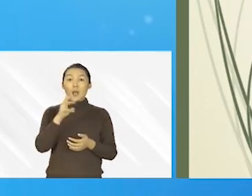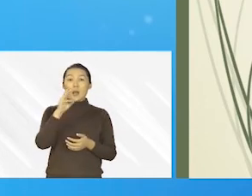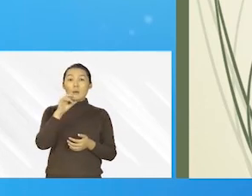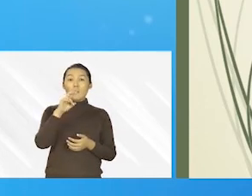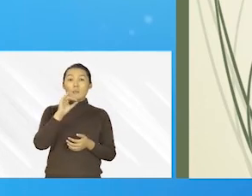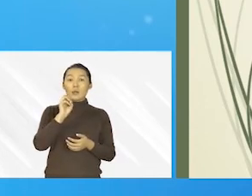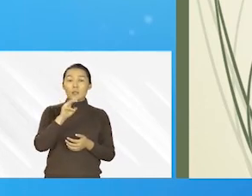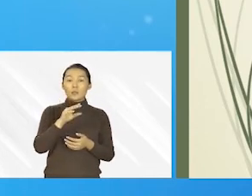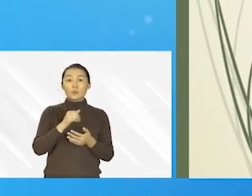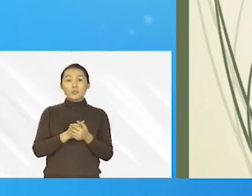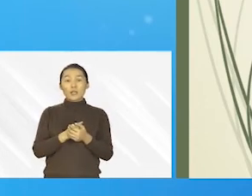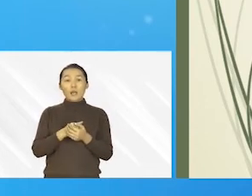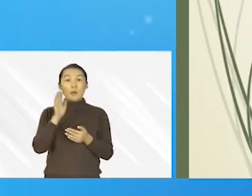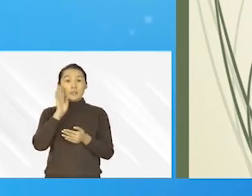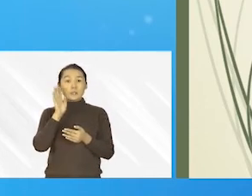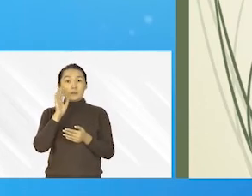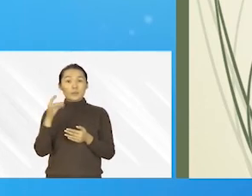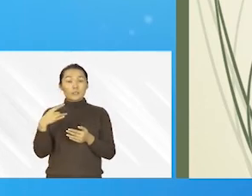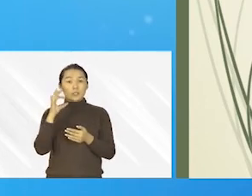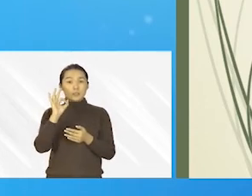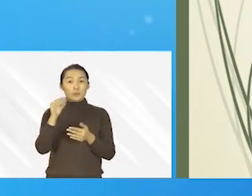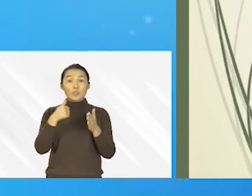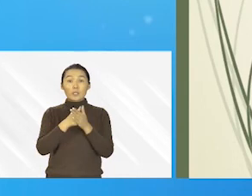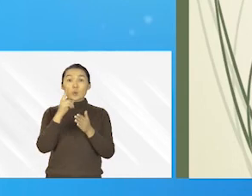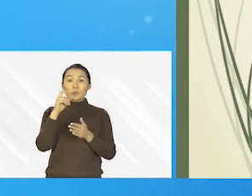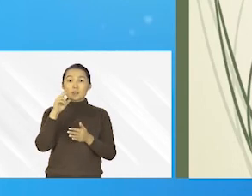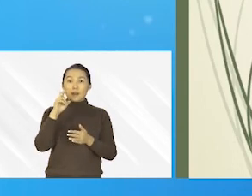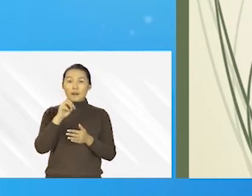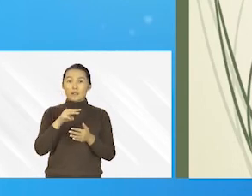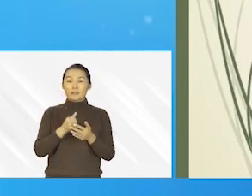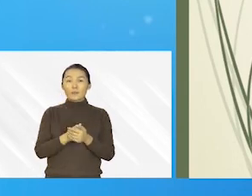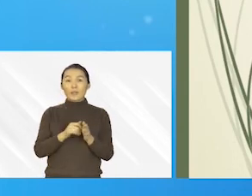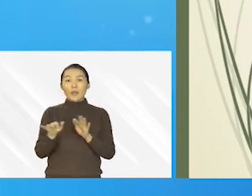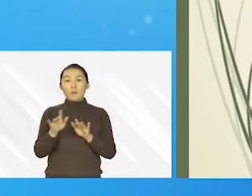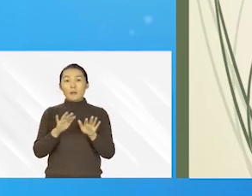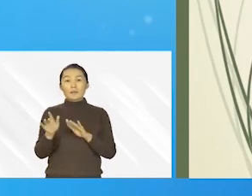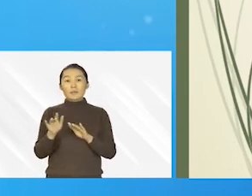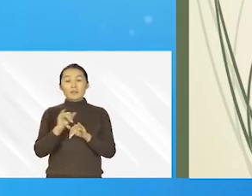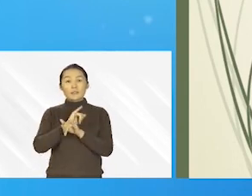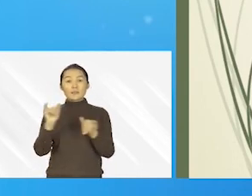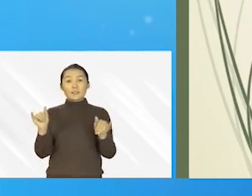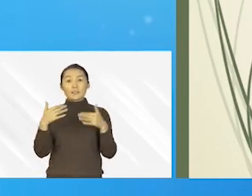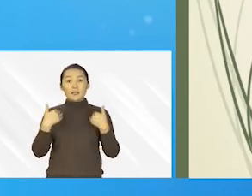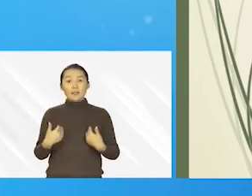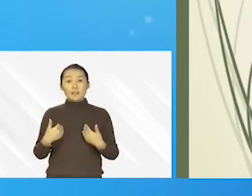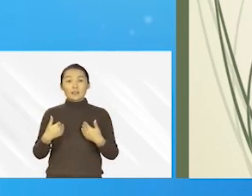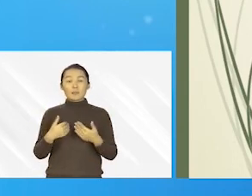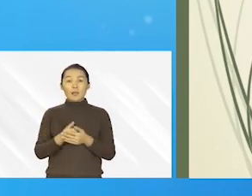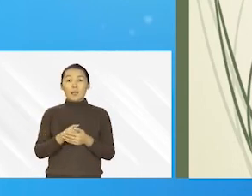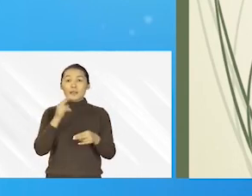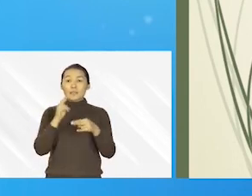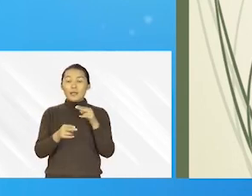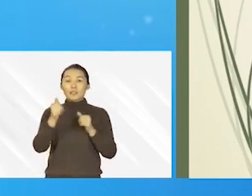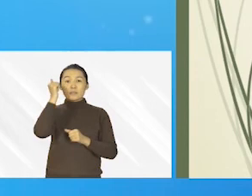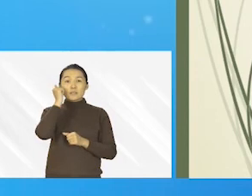моллюск, пресноводная жемчужина – до 100 лет. Процесс индивидуального развития организма заканчивается